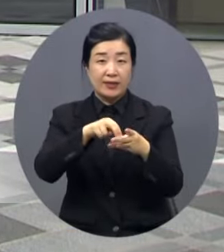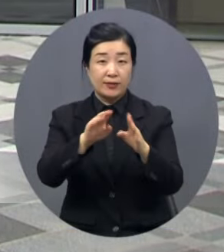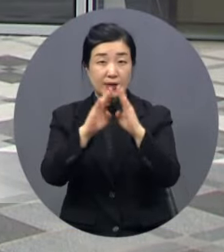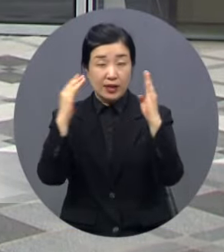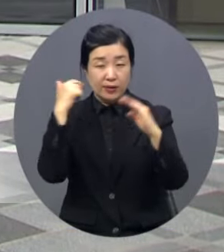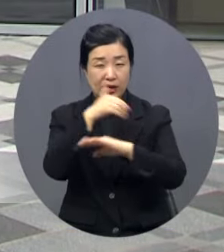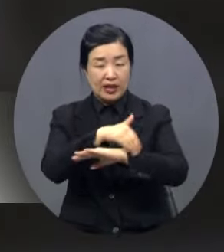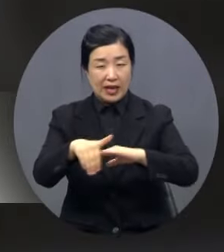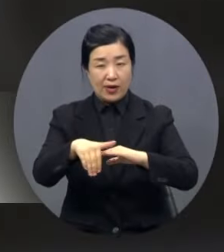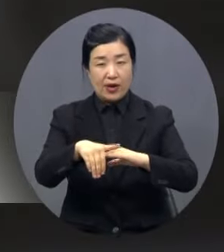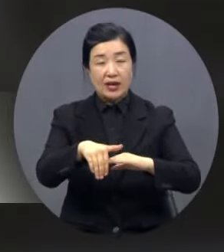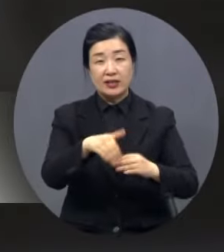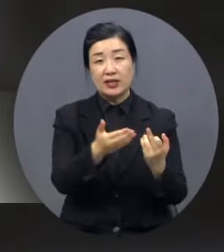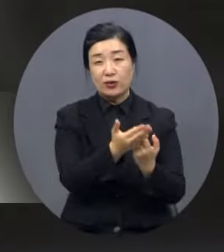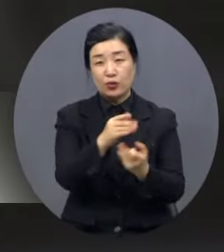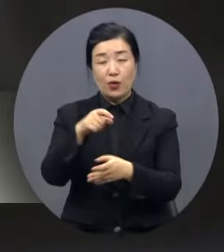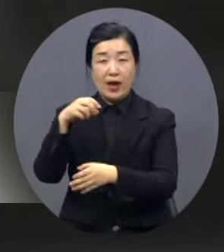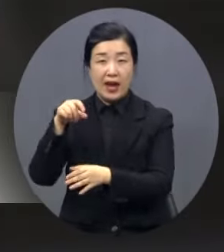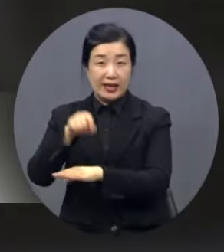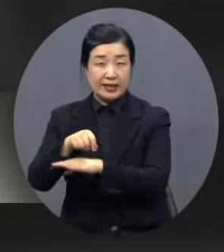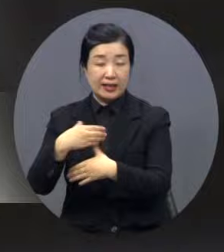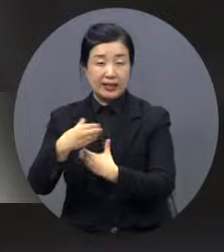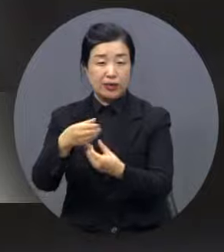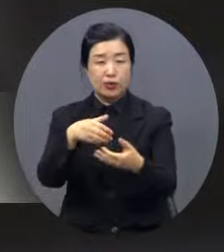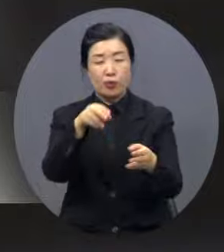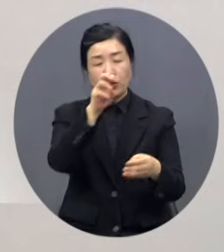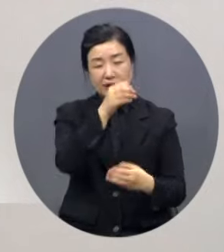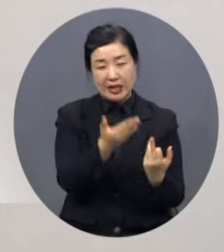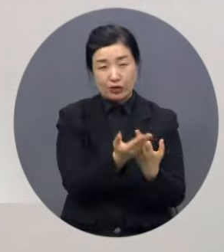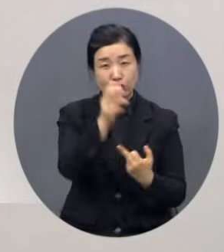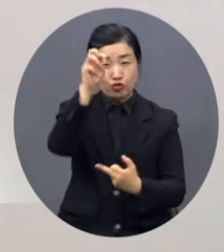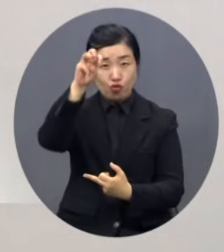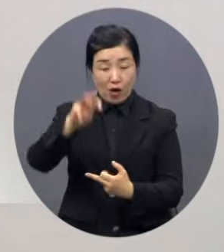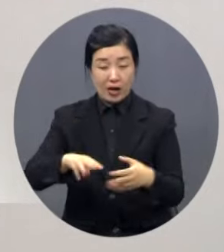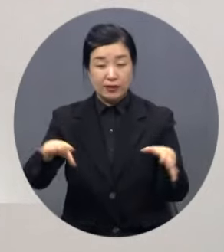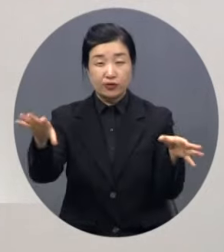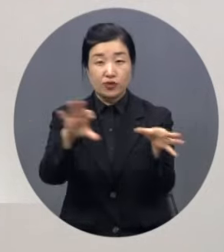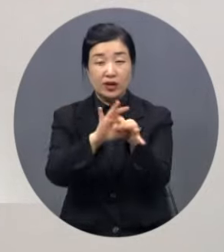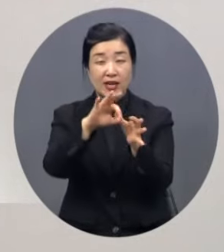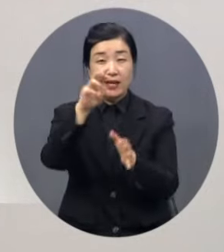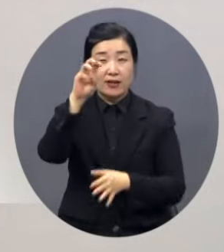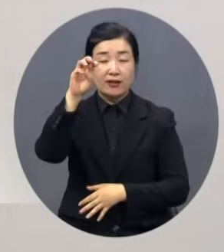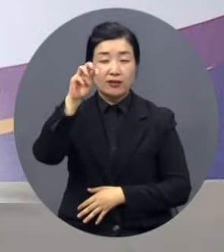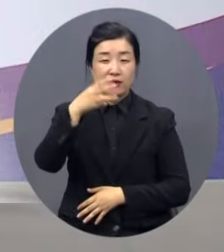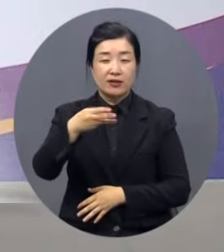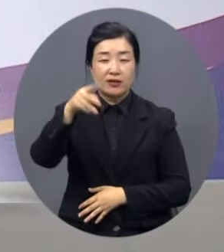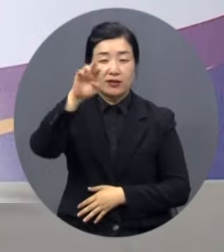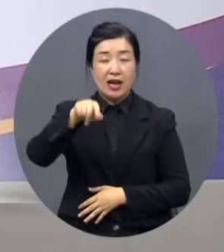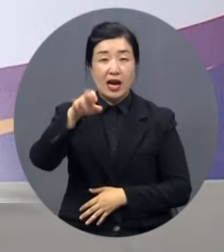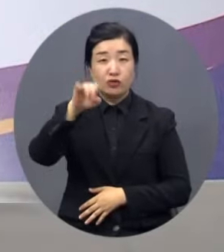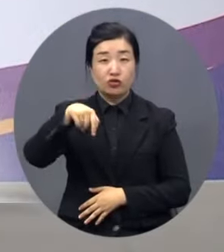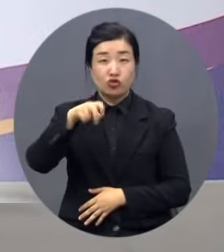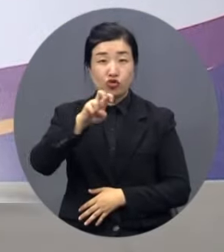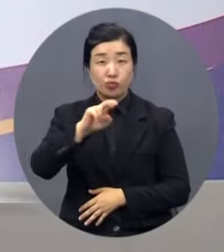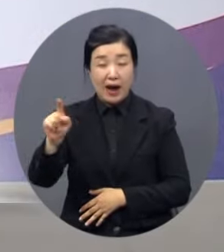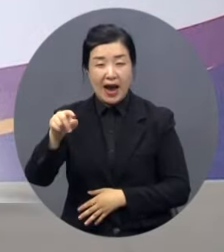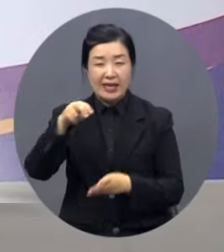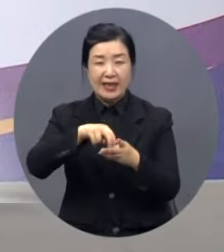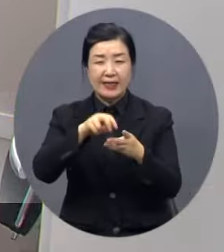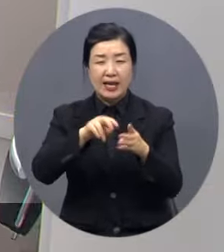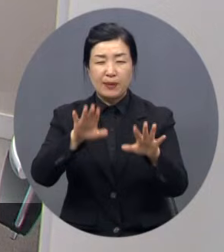제주도와 행정안전부는 제주와 광주에서 운영되던 국가폭력 트라우마 치유 활동 시범 사업을 이달말로